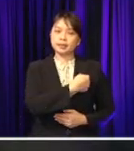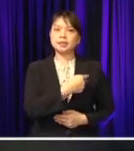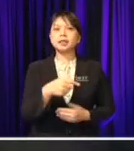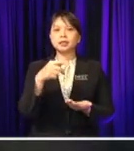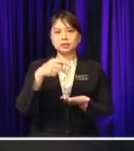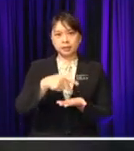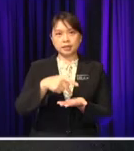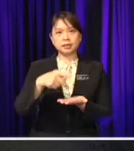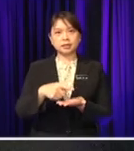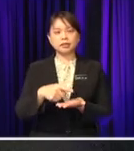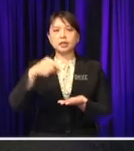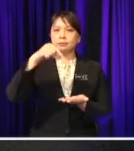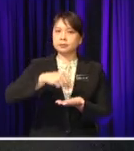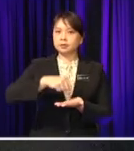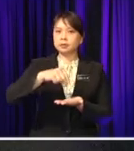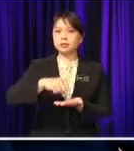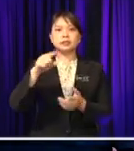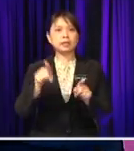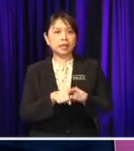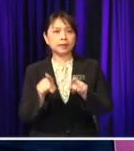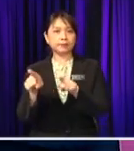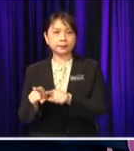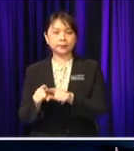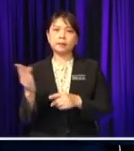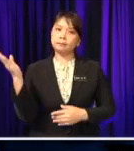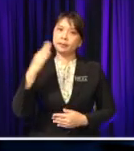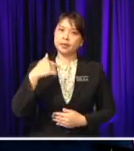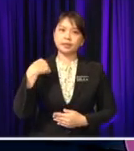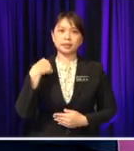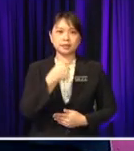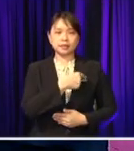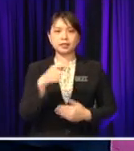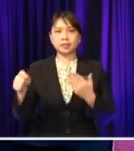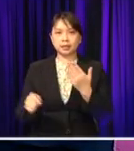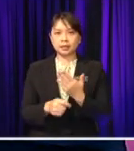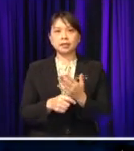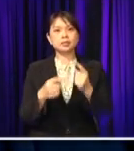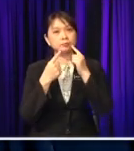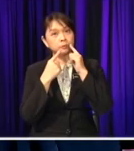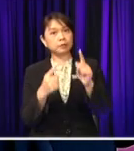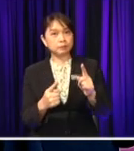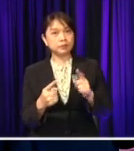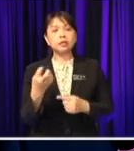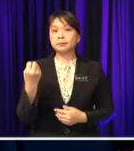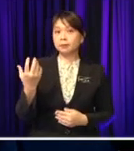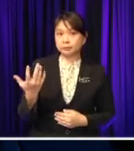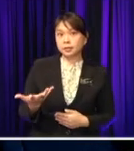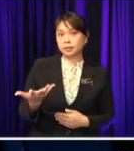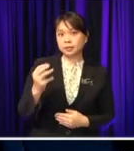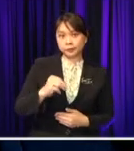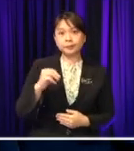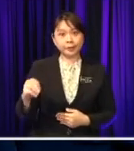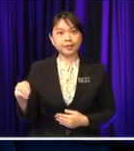bilang sama-sama Mari kita tambah jawabannya berapa berapa